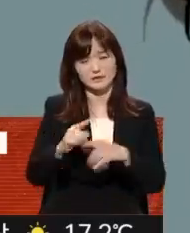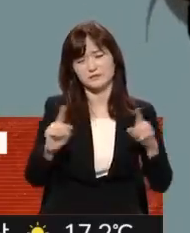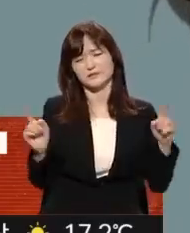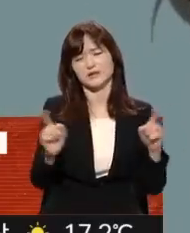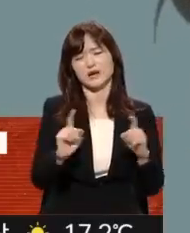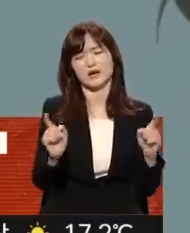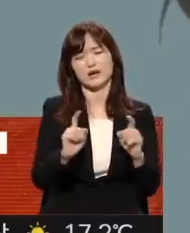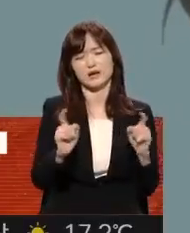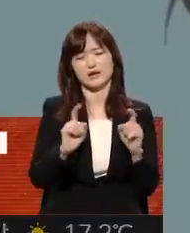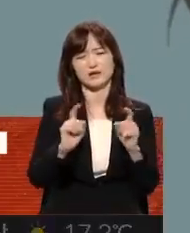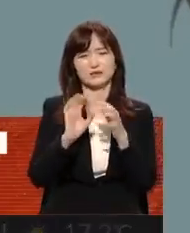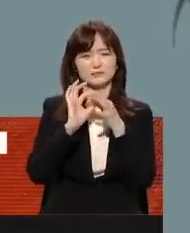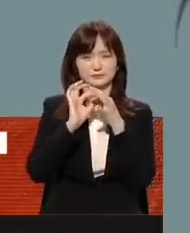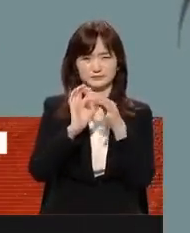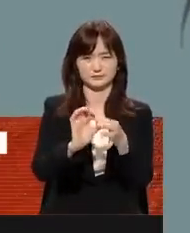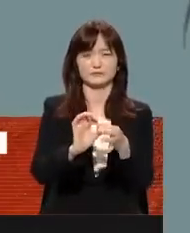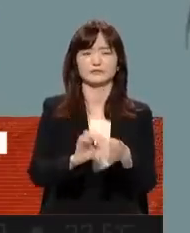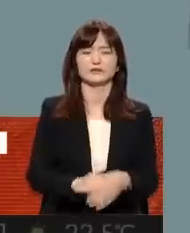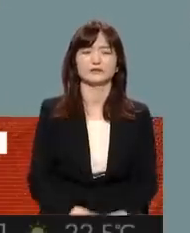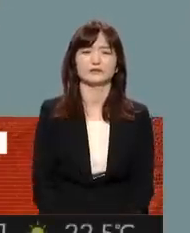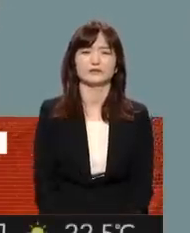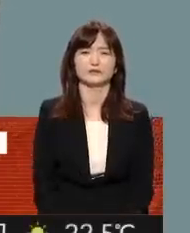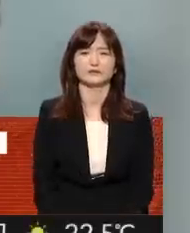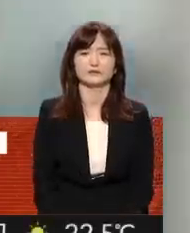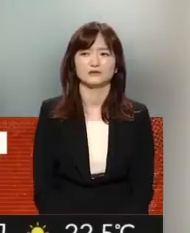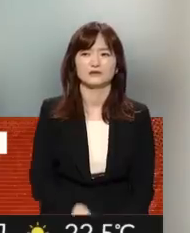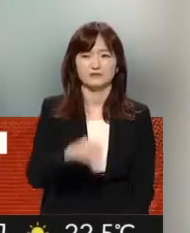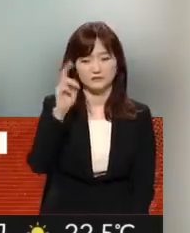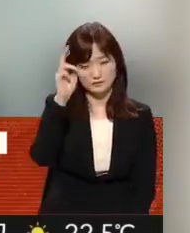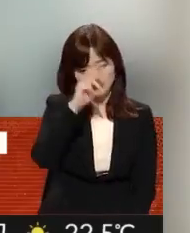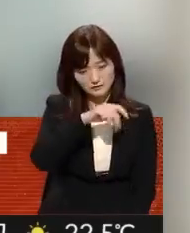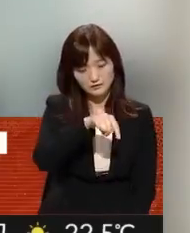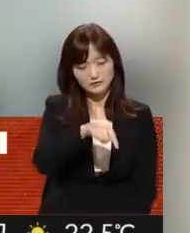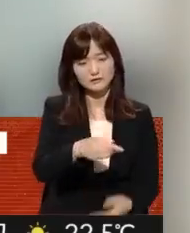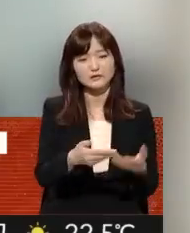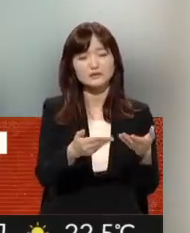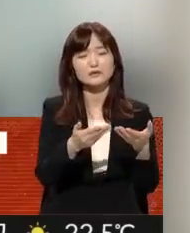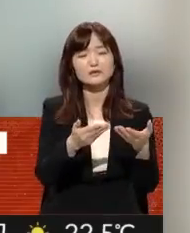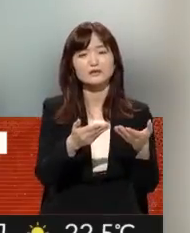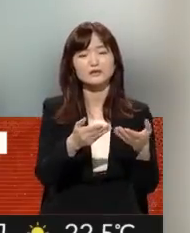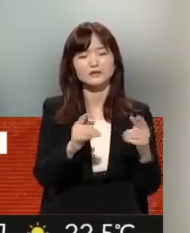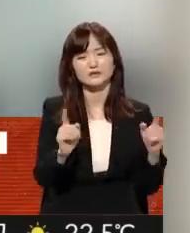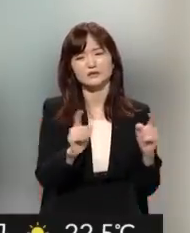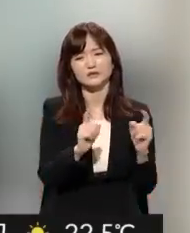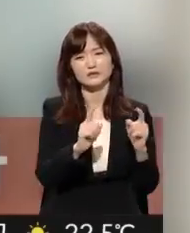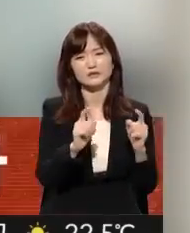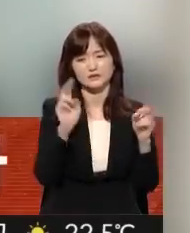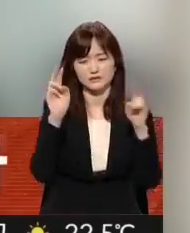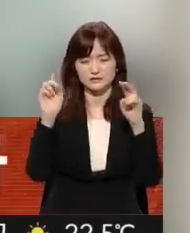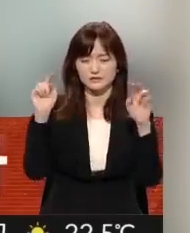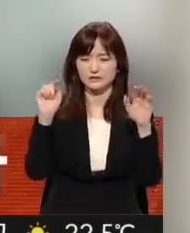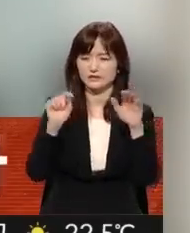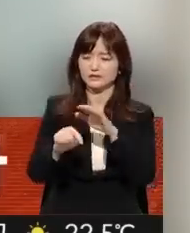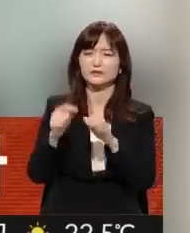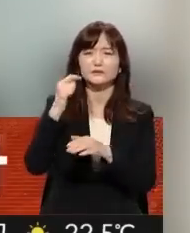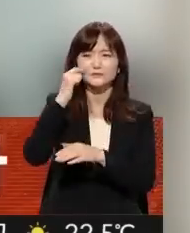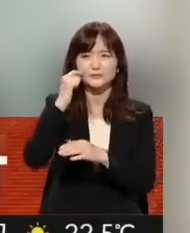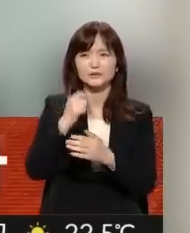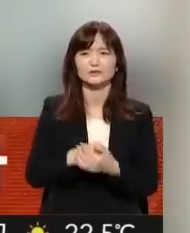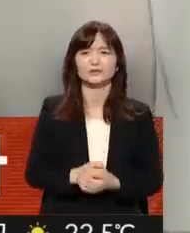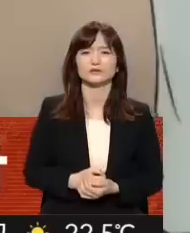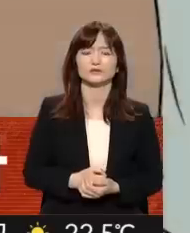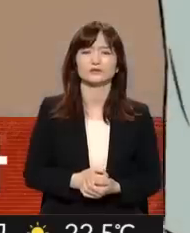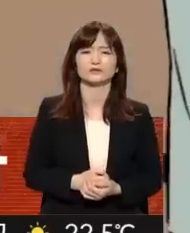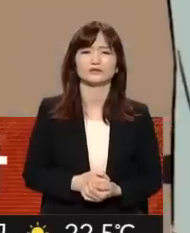실랭이가 계속 이루어진다는 거예요. 그러면 아침까지 이러다 보니까 회사에 출근을 못하게 되잖아요. 회사에 출근 못하면서 했던 핑계가